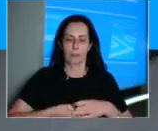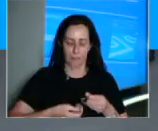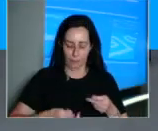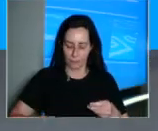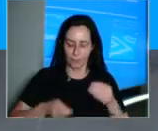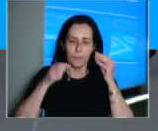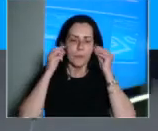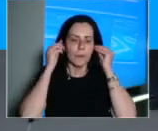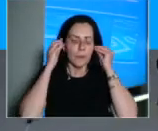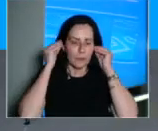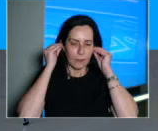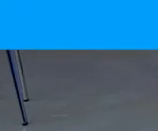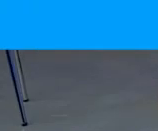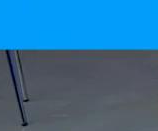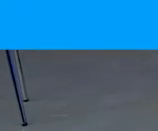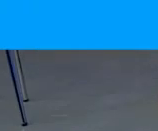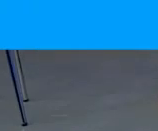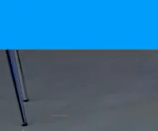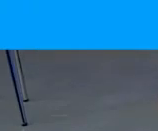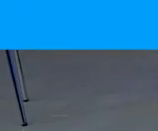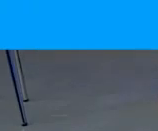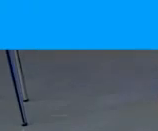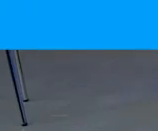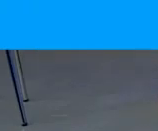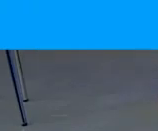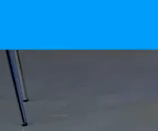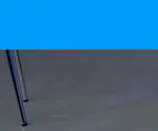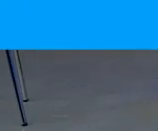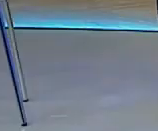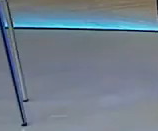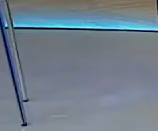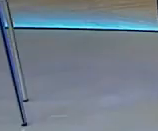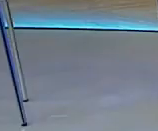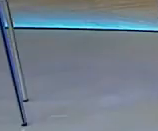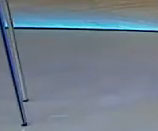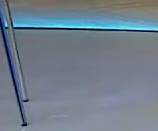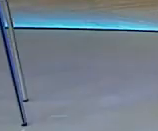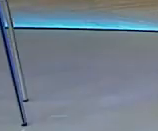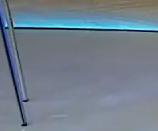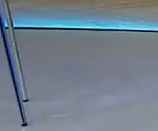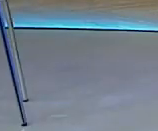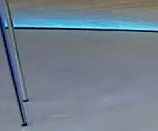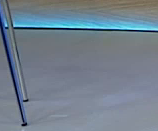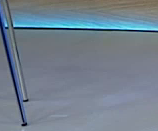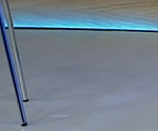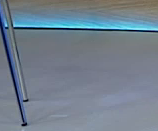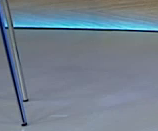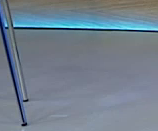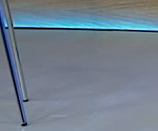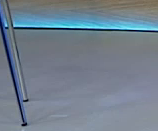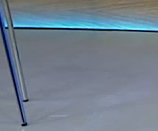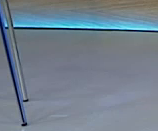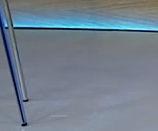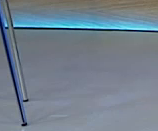בוקר טוב לכם. השגרה כבר כאן. אלא אם כן אתם מחשיבים את החגים והמועדים הלאומיים שבדרך